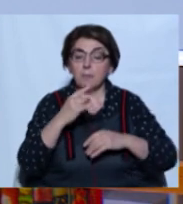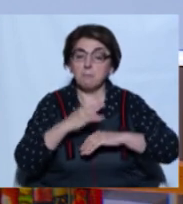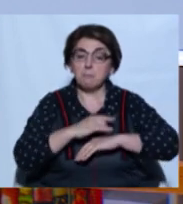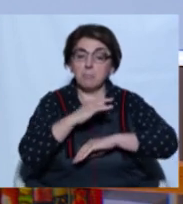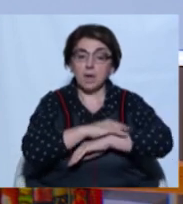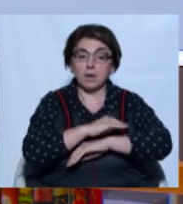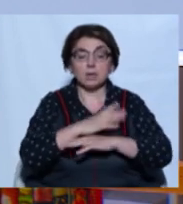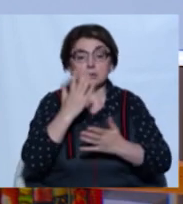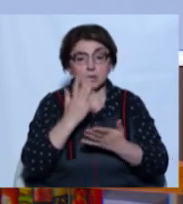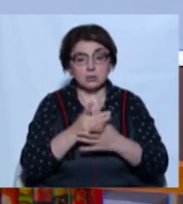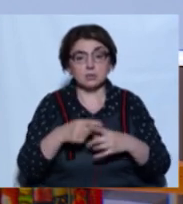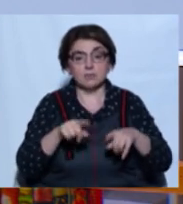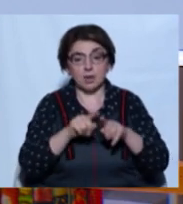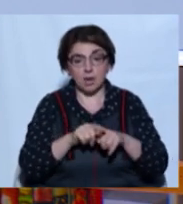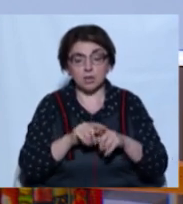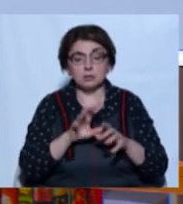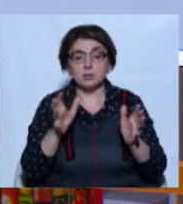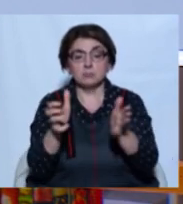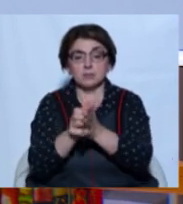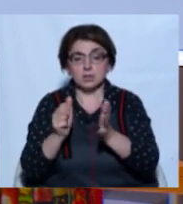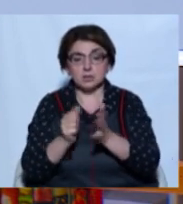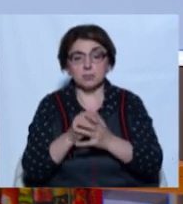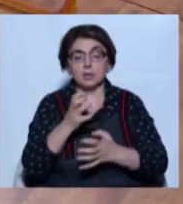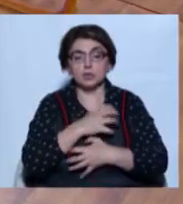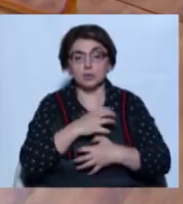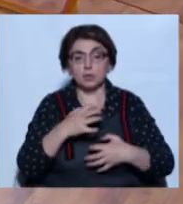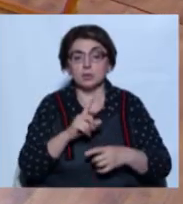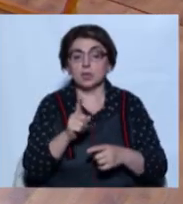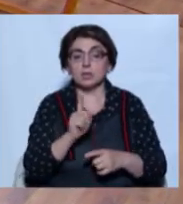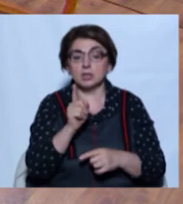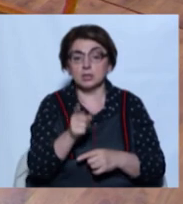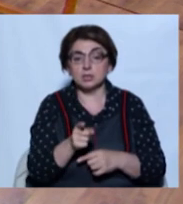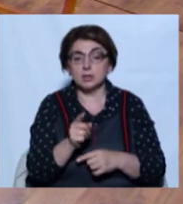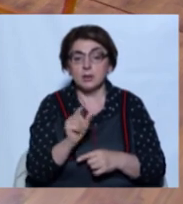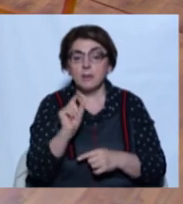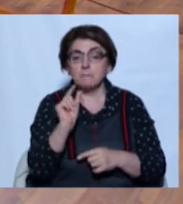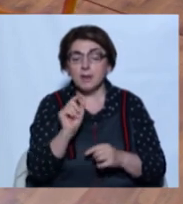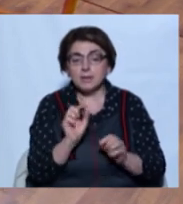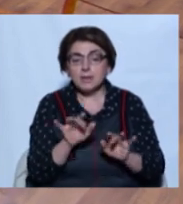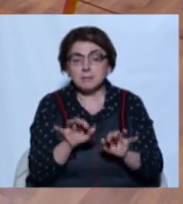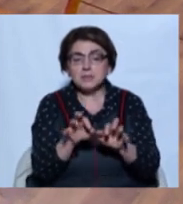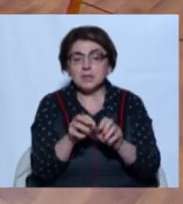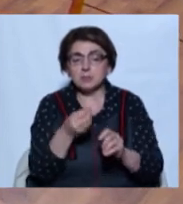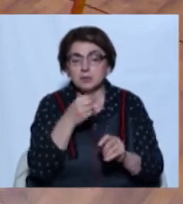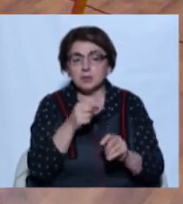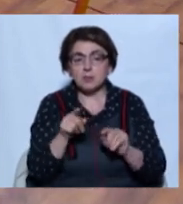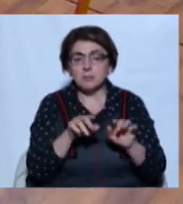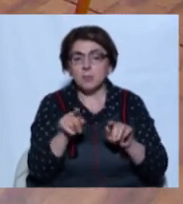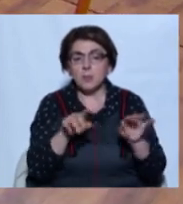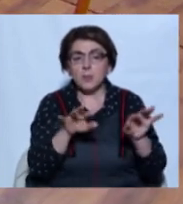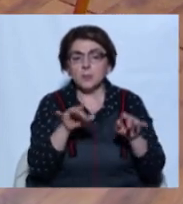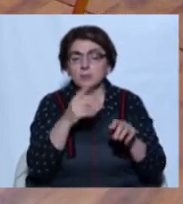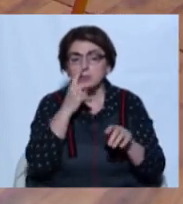არის მტაცებელი. Ამფიბია ბაყაყი მტაცებელი ცხოველია, რადგან ის პატარა მწერებით იკვებება, მოძრავი მწერებით,